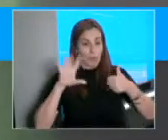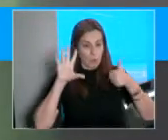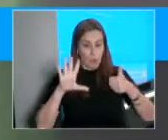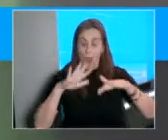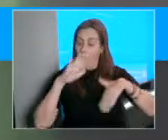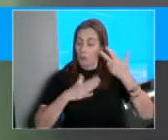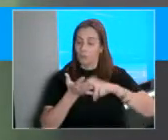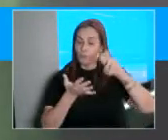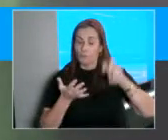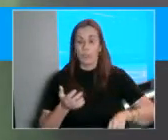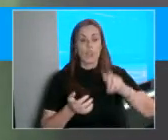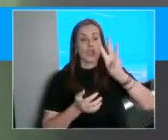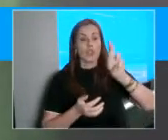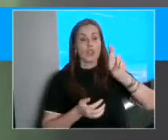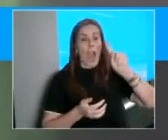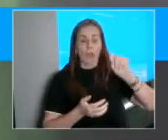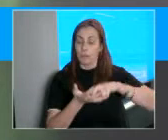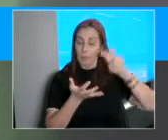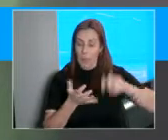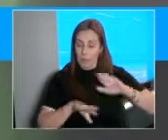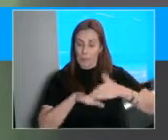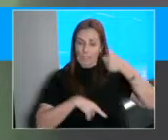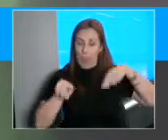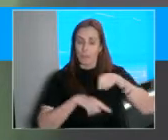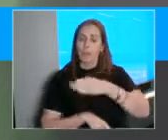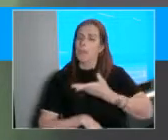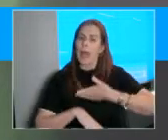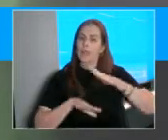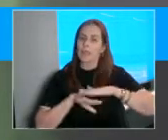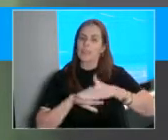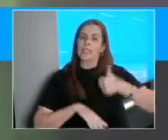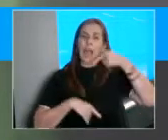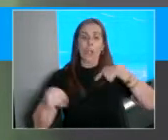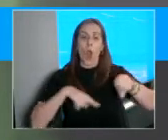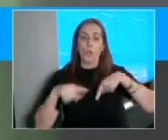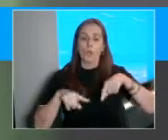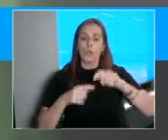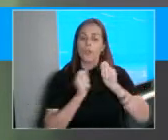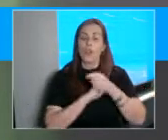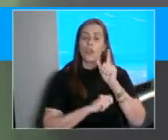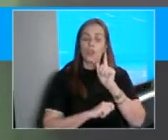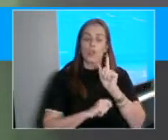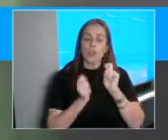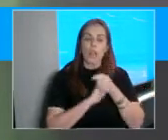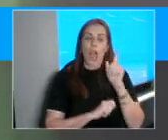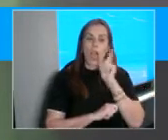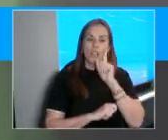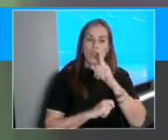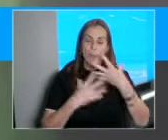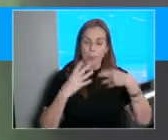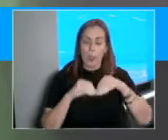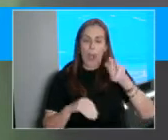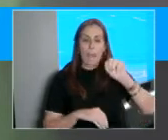1956, לאחר התפטרותו של משה שרת מתפקיד שר החוץ, נתמנתה גולדה לשרת החוץ והברתה את שמה ממאירסון